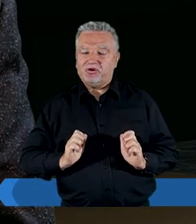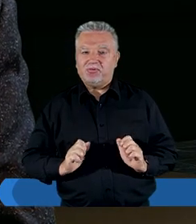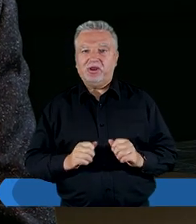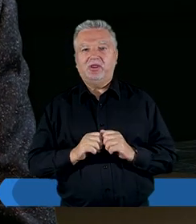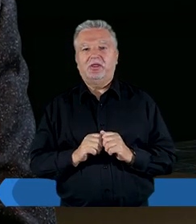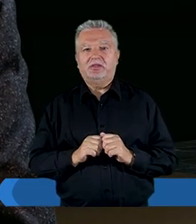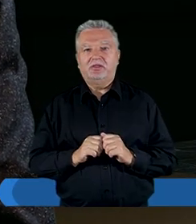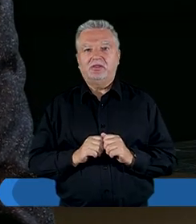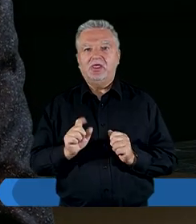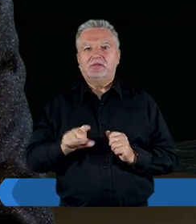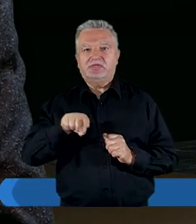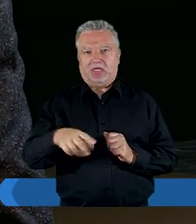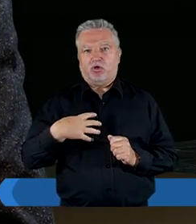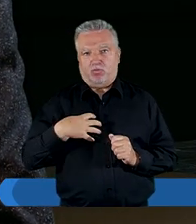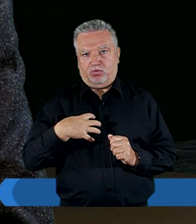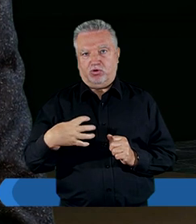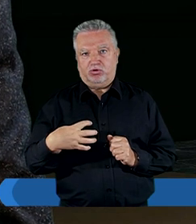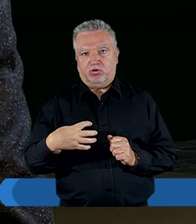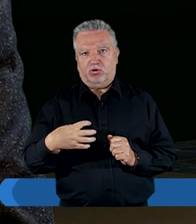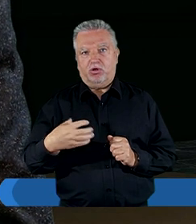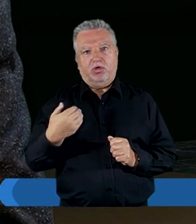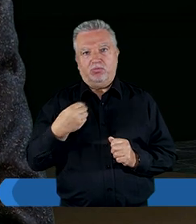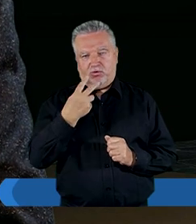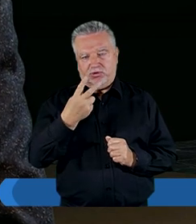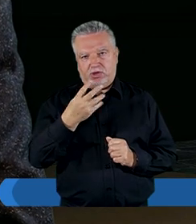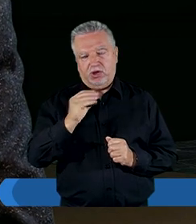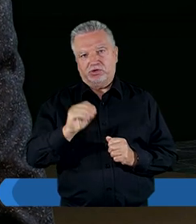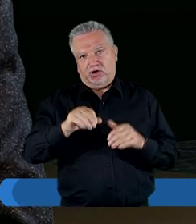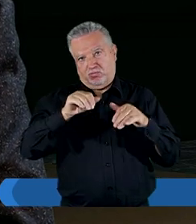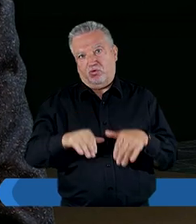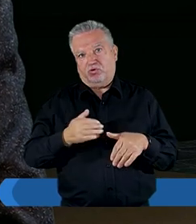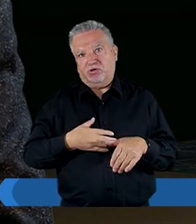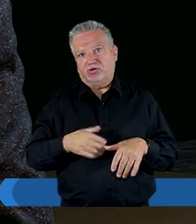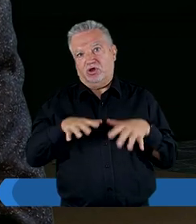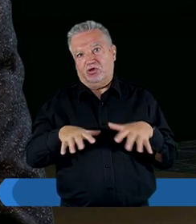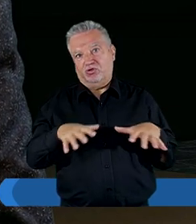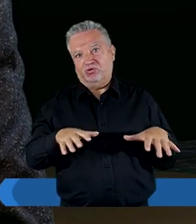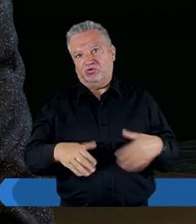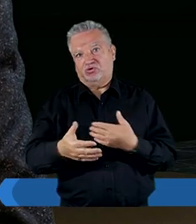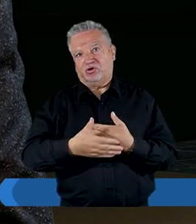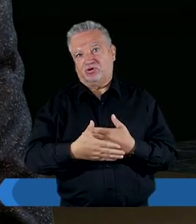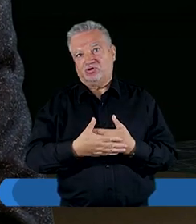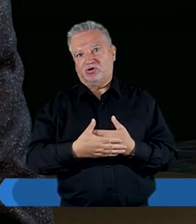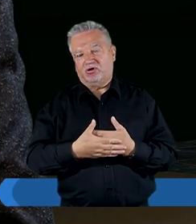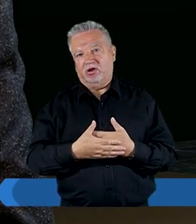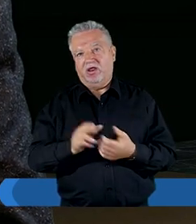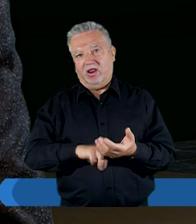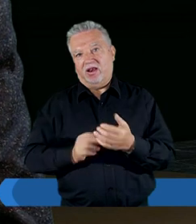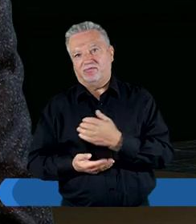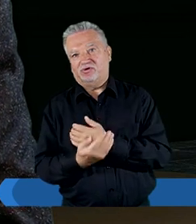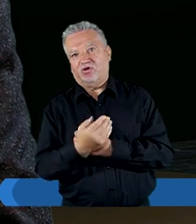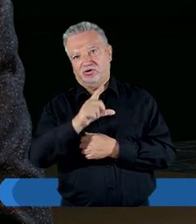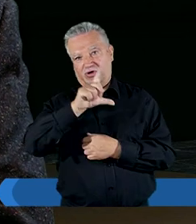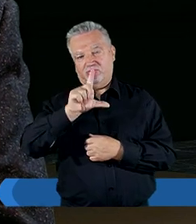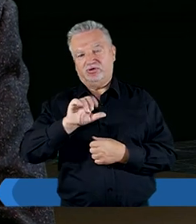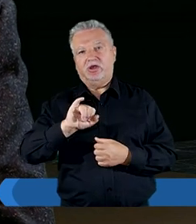Z tego majątku było widać, że go byłoby stać na dużo więcej żon. Na ogół na wschodzie ludzie, im